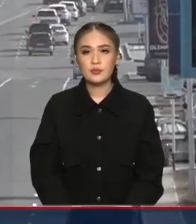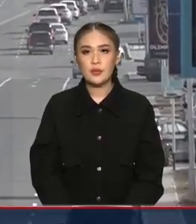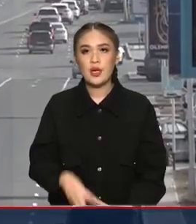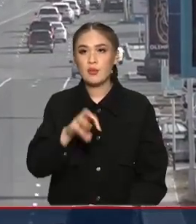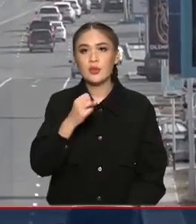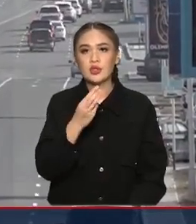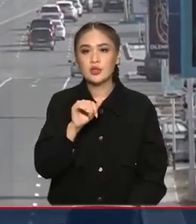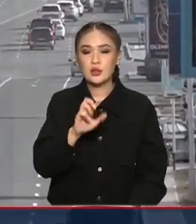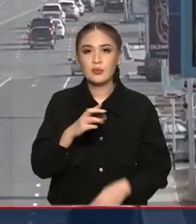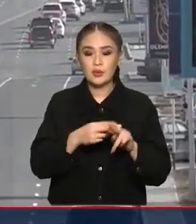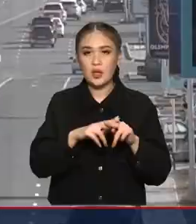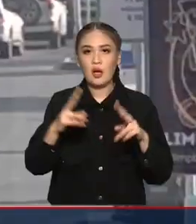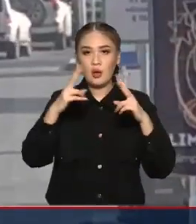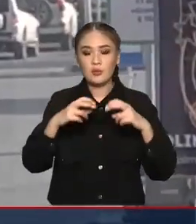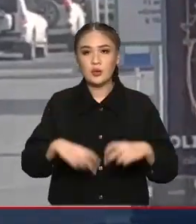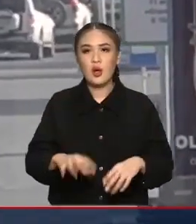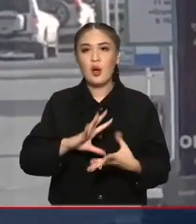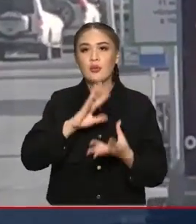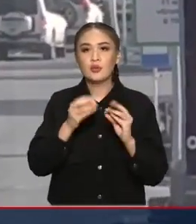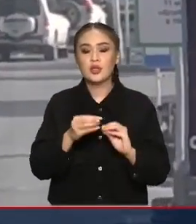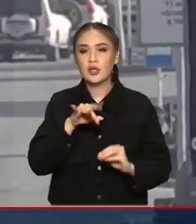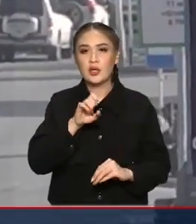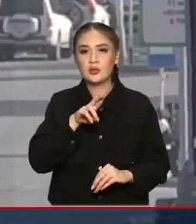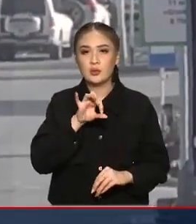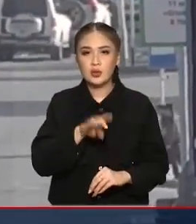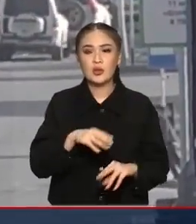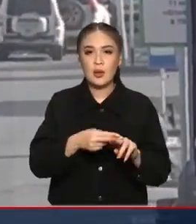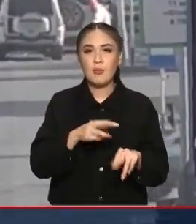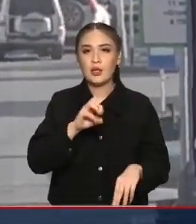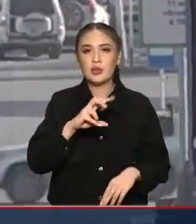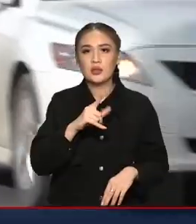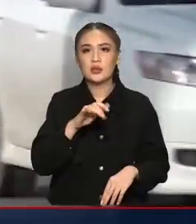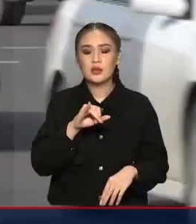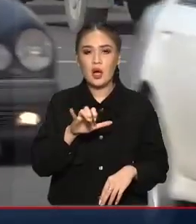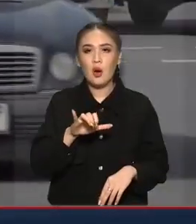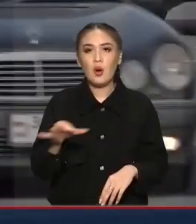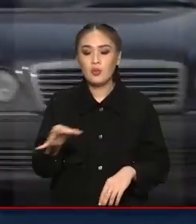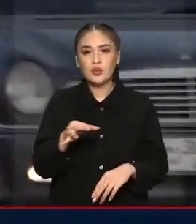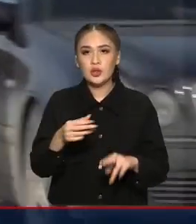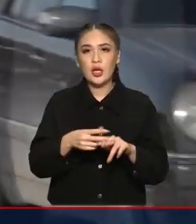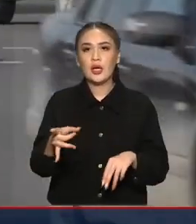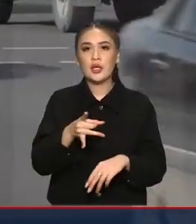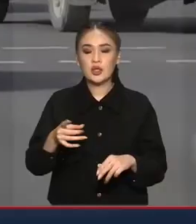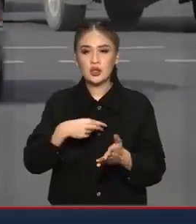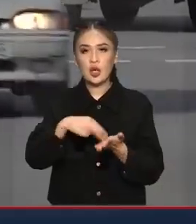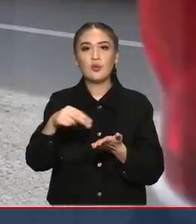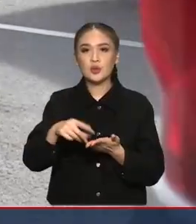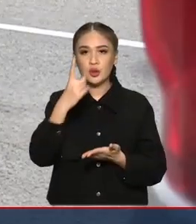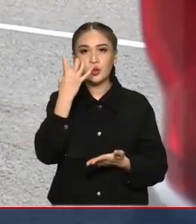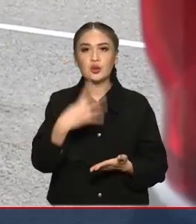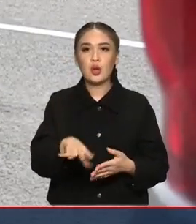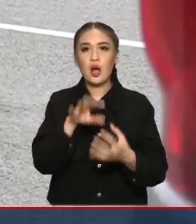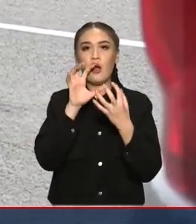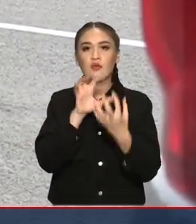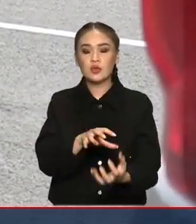Масштабную программу по обновлению общественного транспорта утвердили власти Мангыстауской области. По ней руководство региона закупает 140 современных